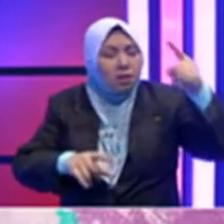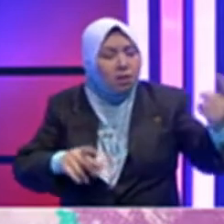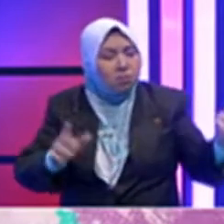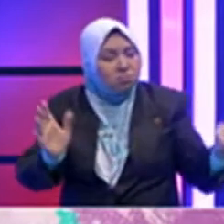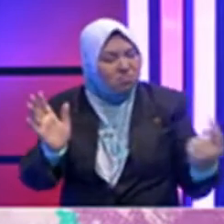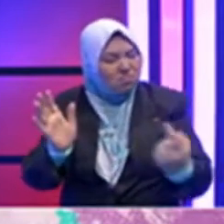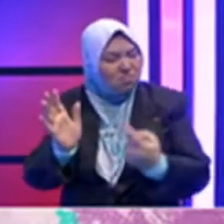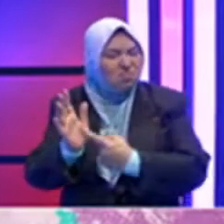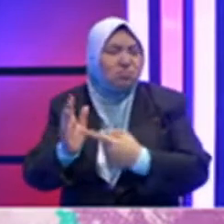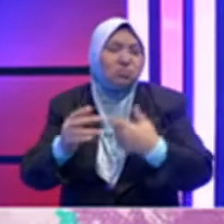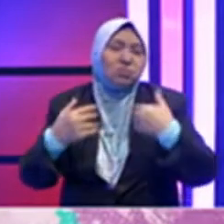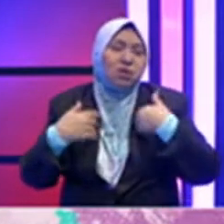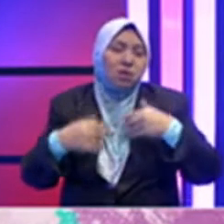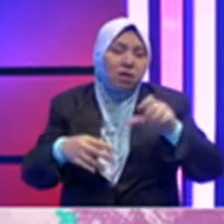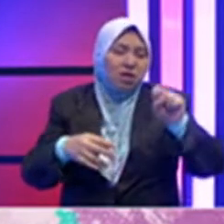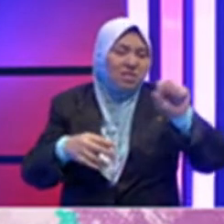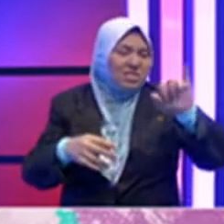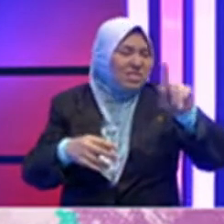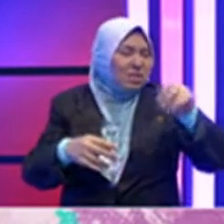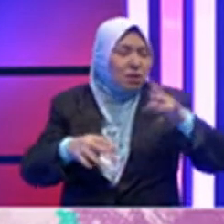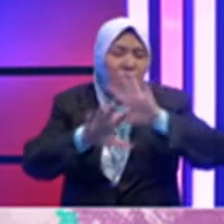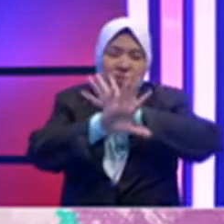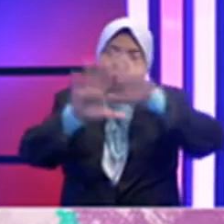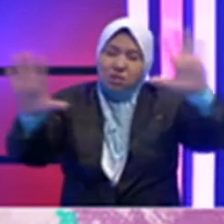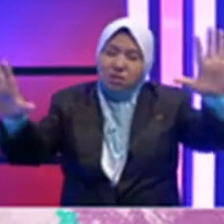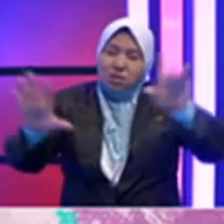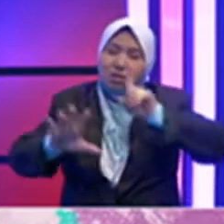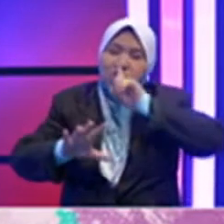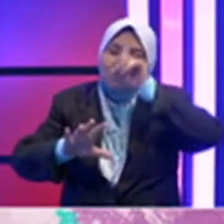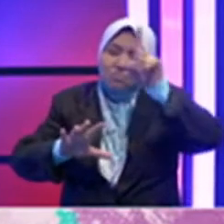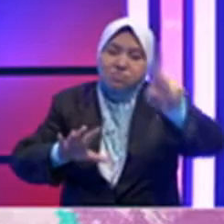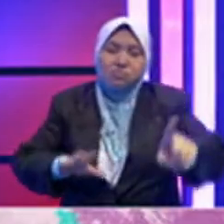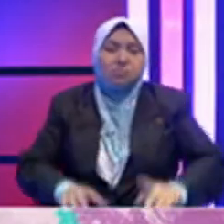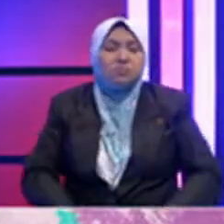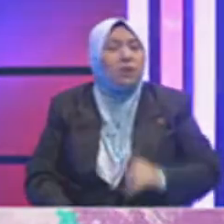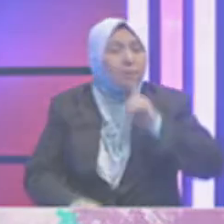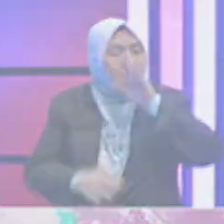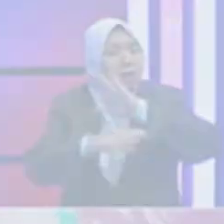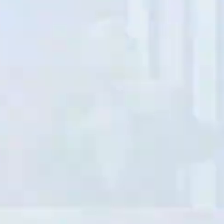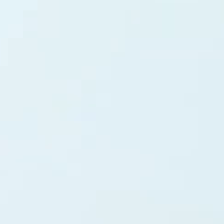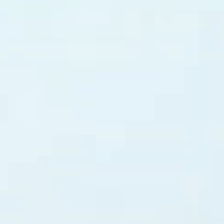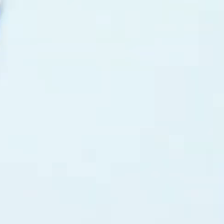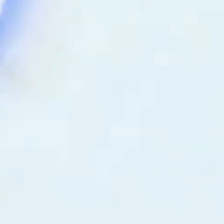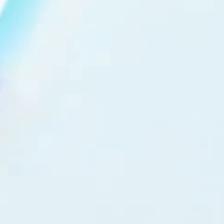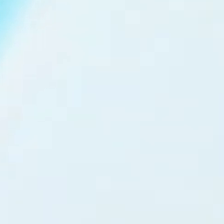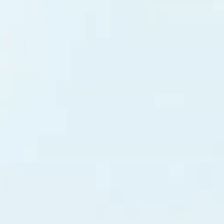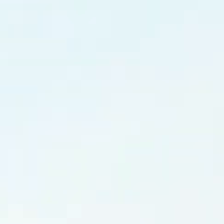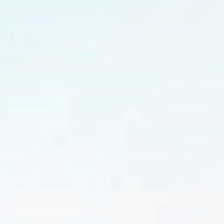مبين. صدق الله العظيم.